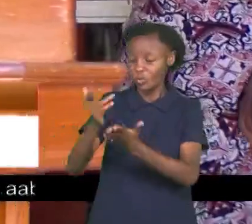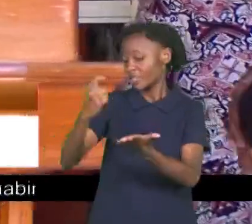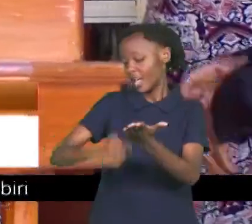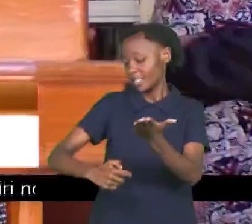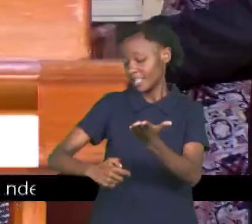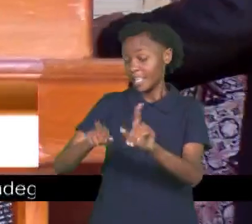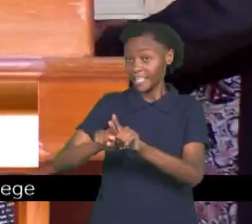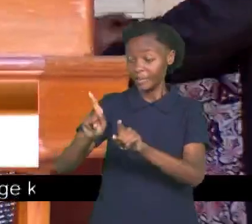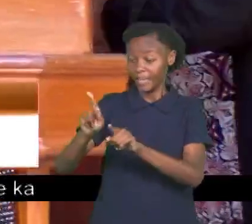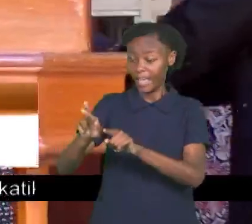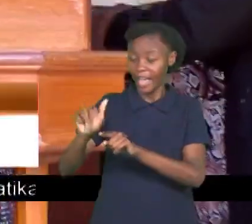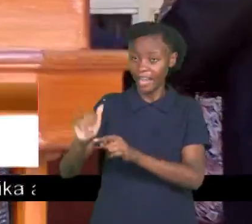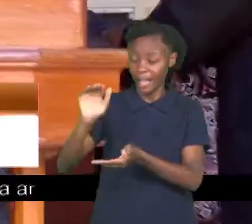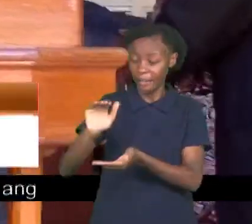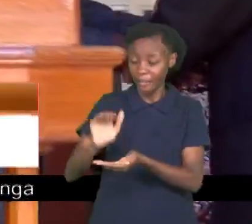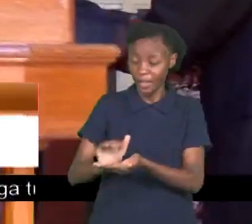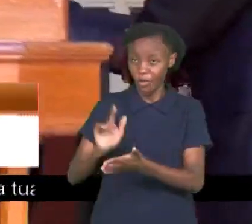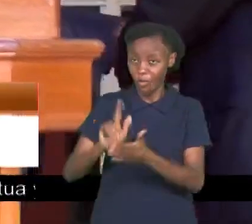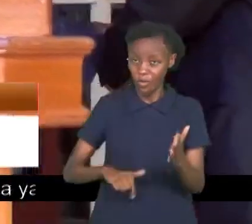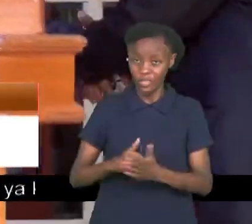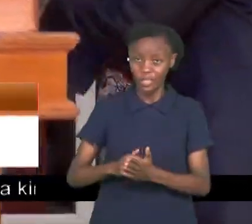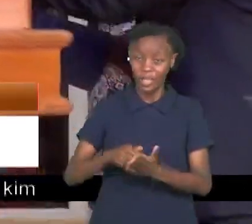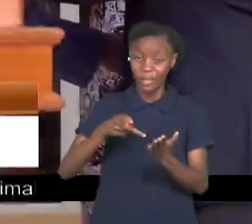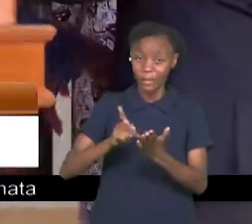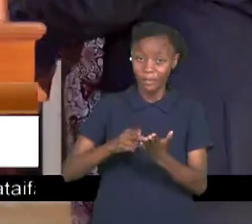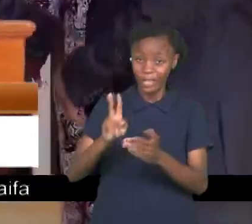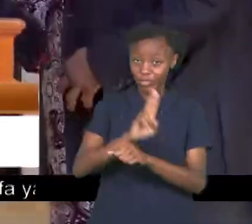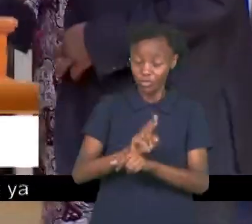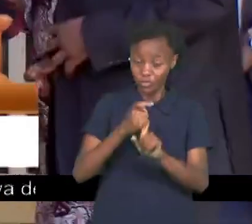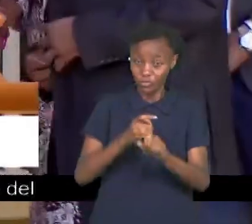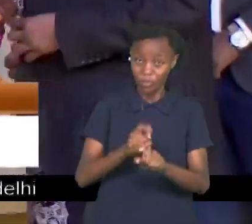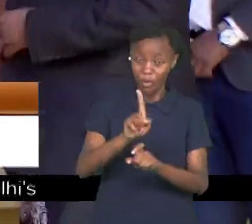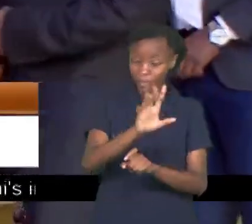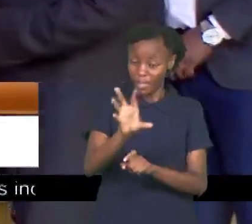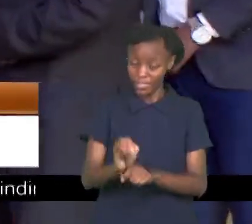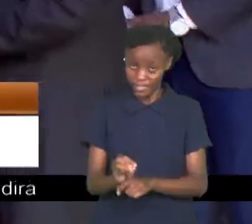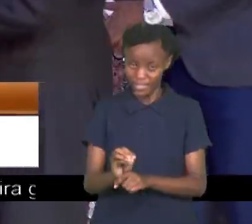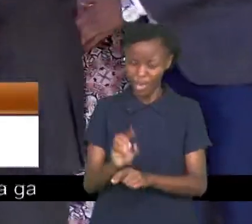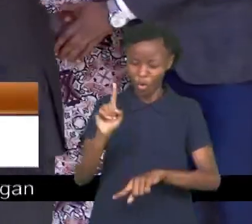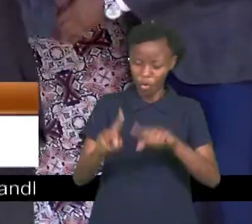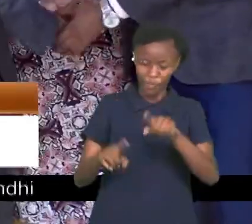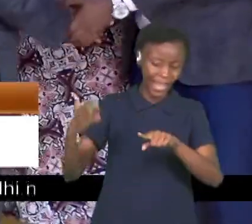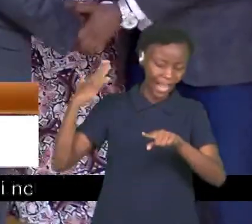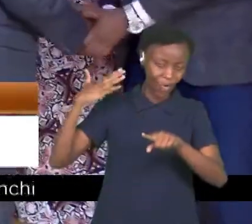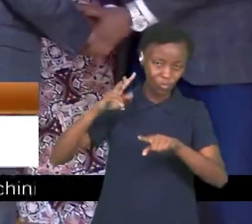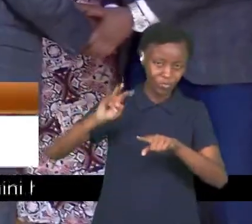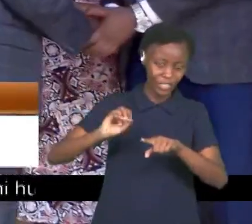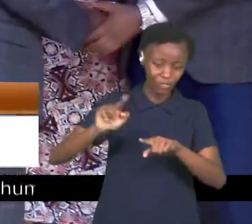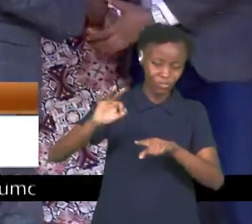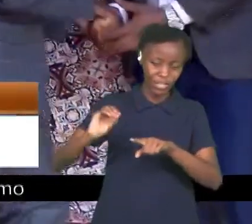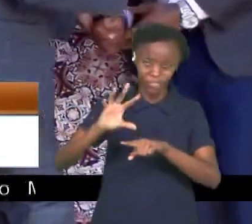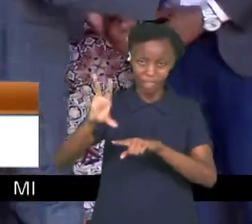KRA imepunguza gharama ya kusanyaji ushuru wa mapato kwa 1%, ikilinganishwa na wastani wa 20-30% ya